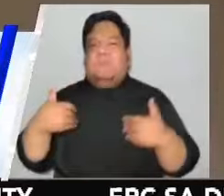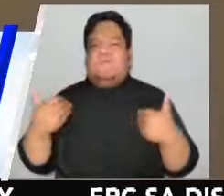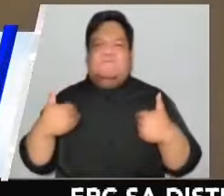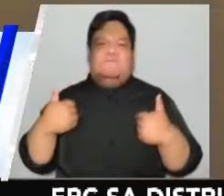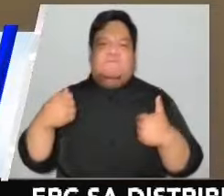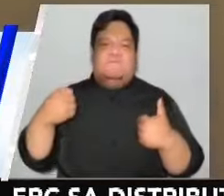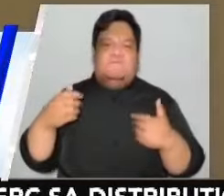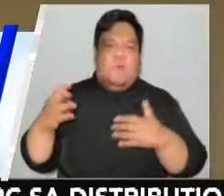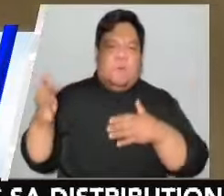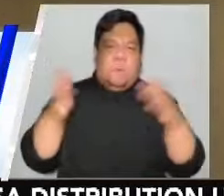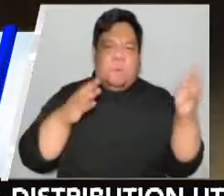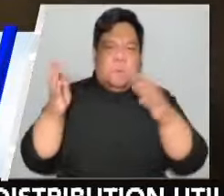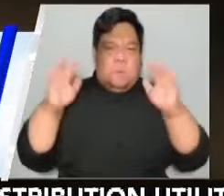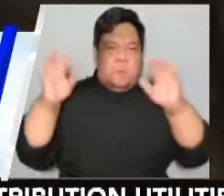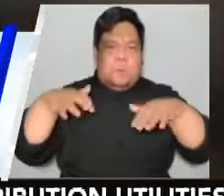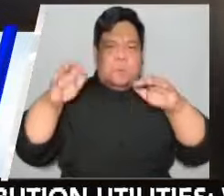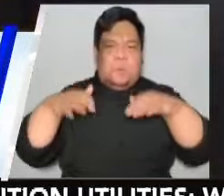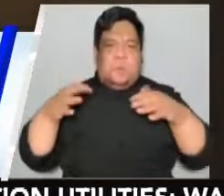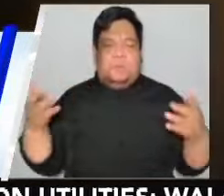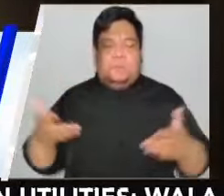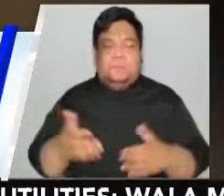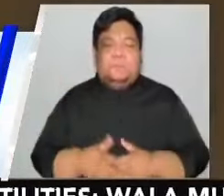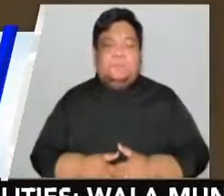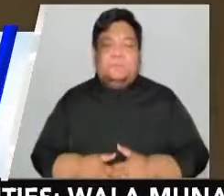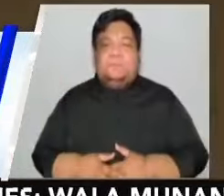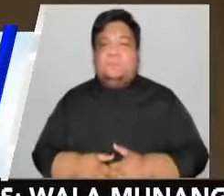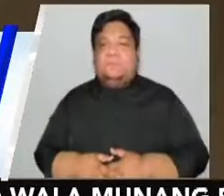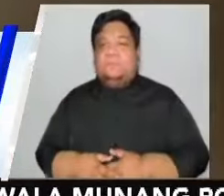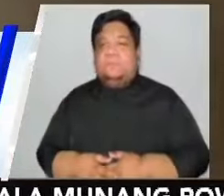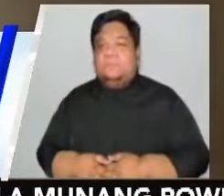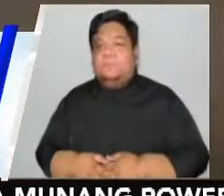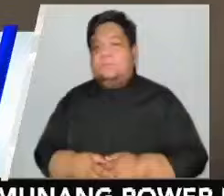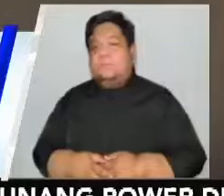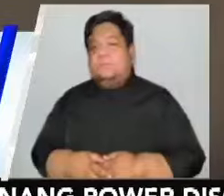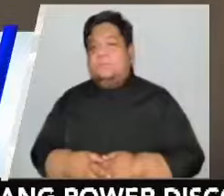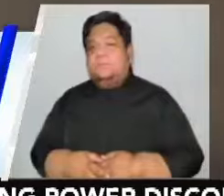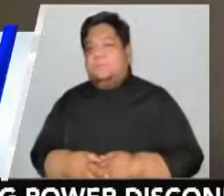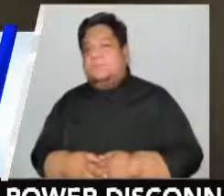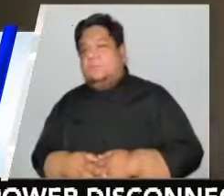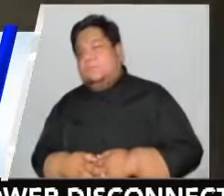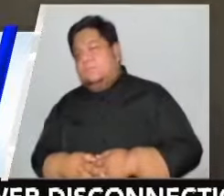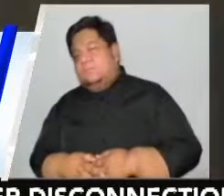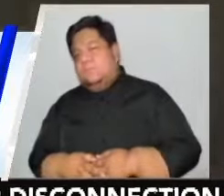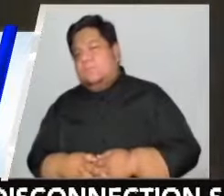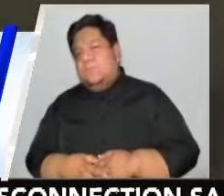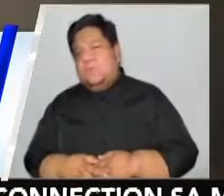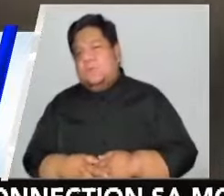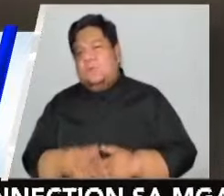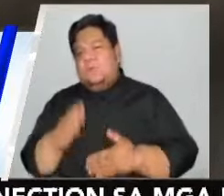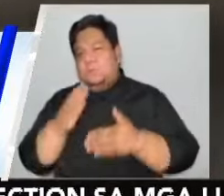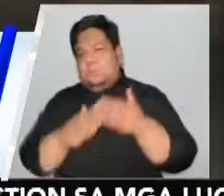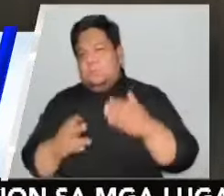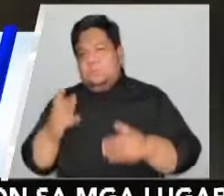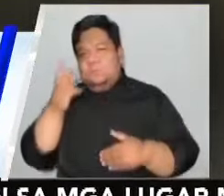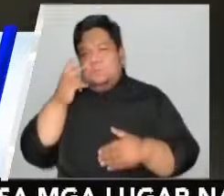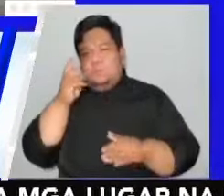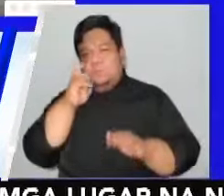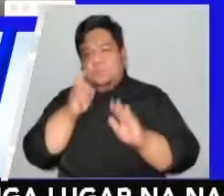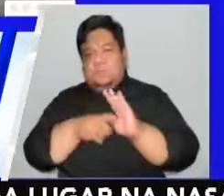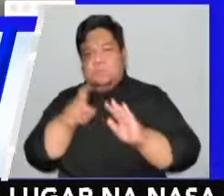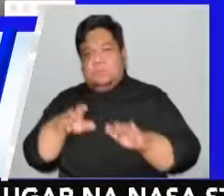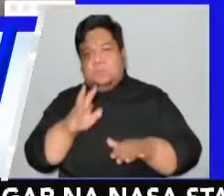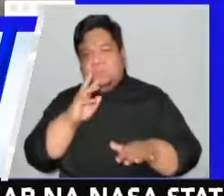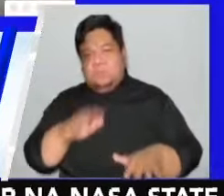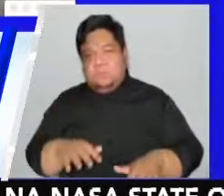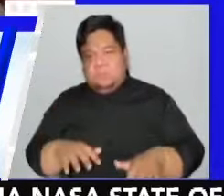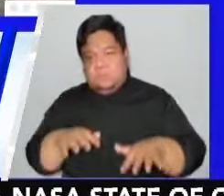sa mga oras po, ano tayo nakita ng pagbaha dito sa tinitungin natin dito ang hotel sa Taipei City. Ang lingo doon ito